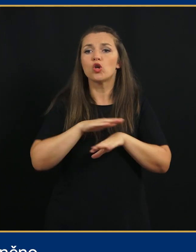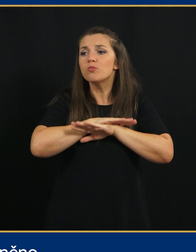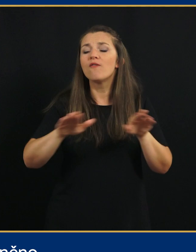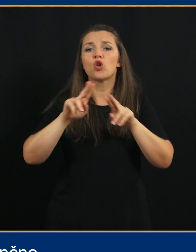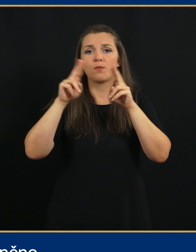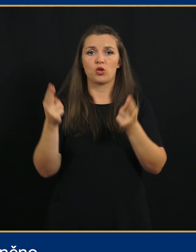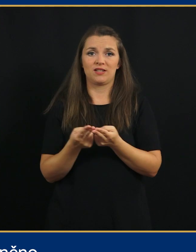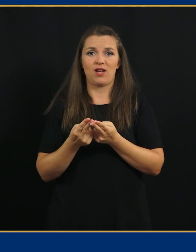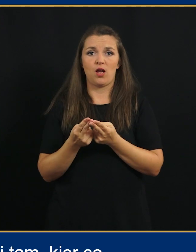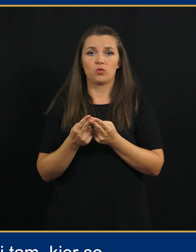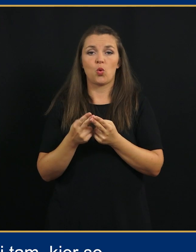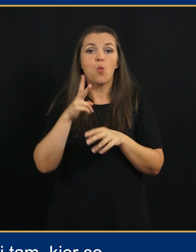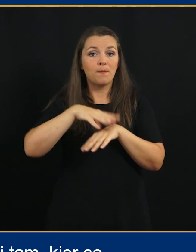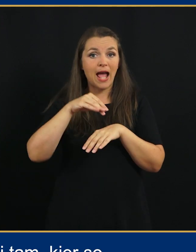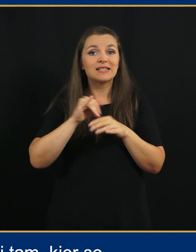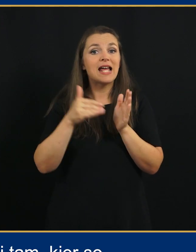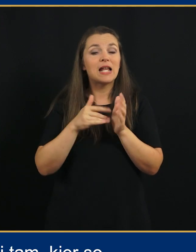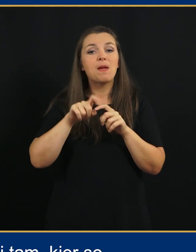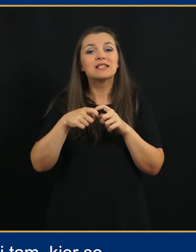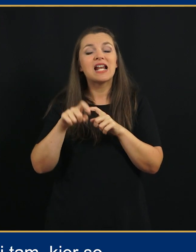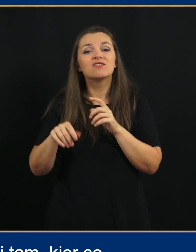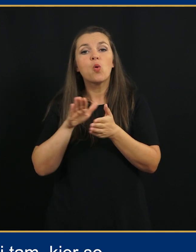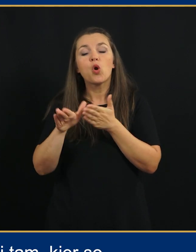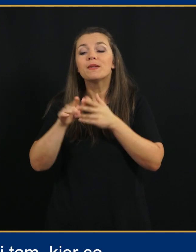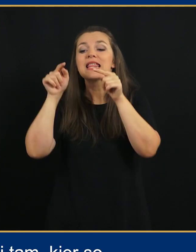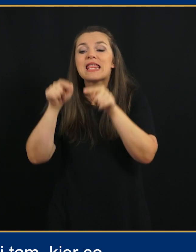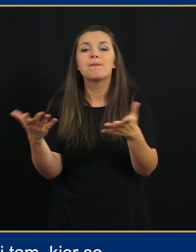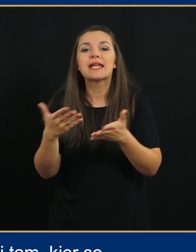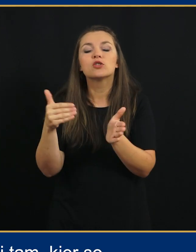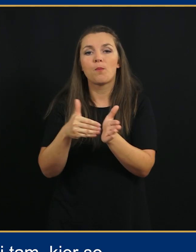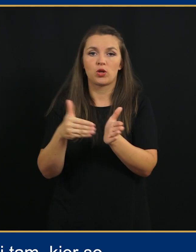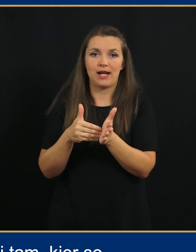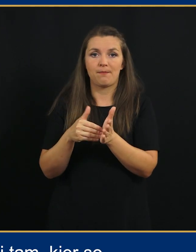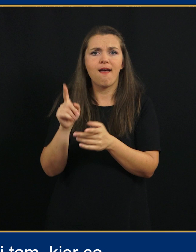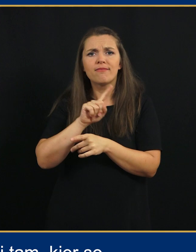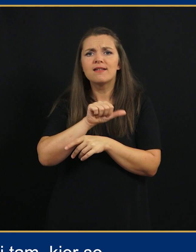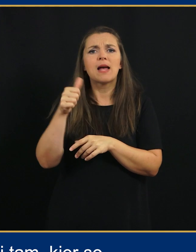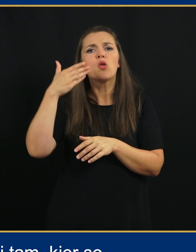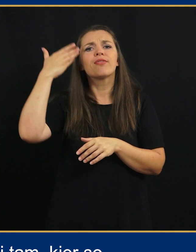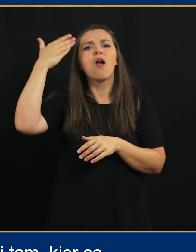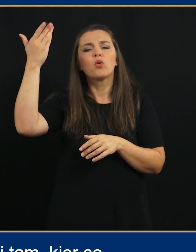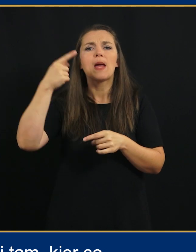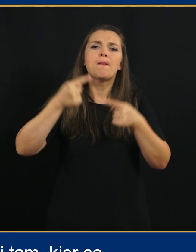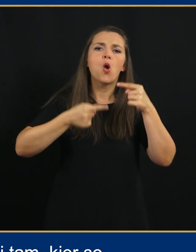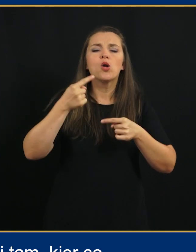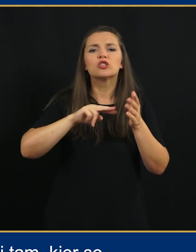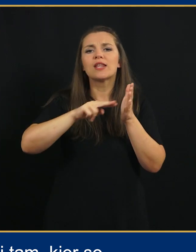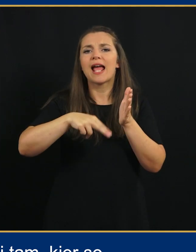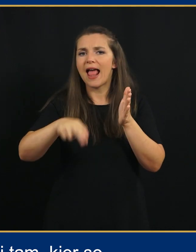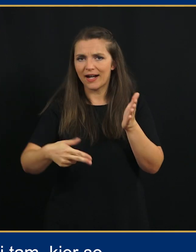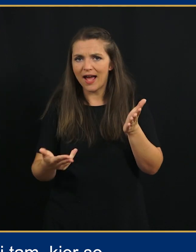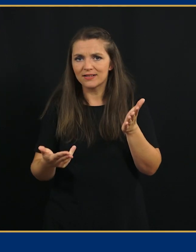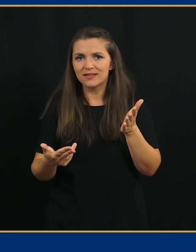povsod po svetu. V praksi je treba sredstva uporabiti tam, kjer so potrebna, ne le v teoriji in političnih